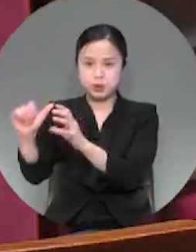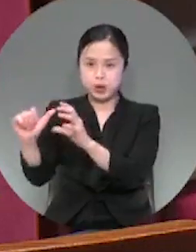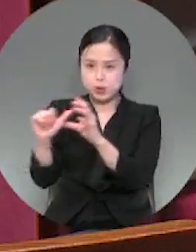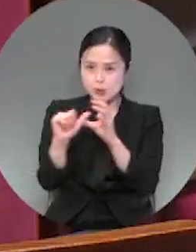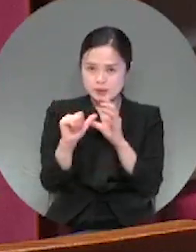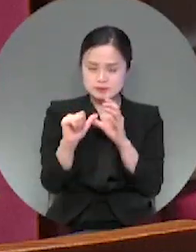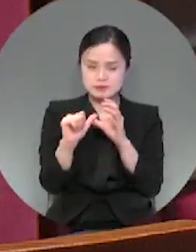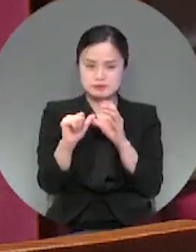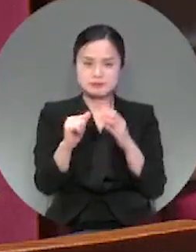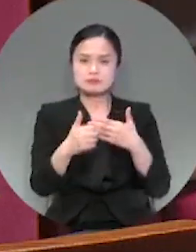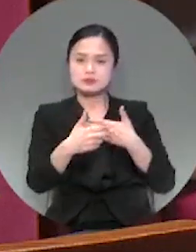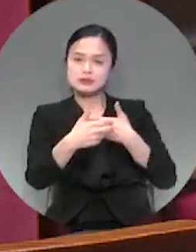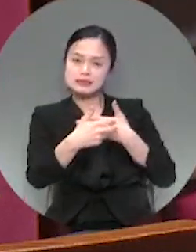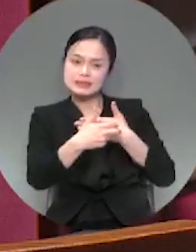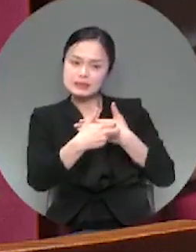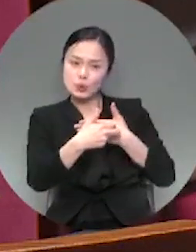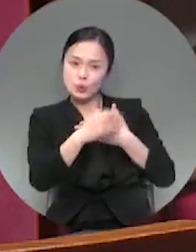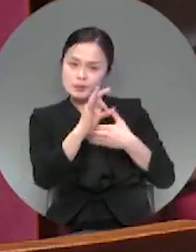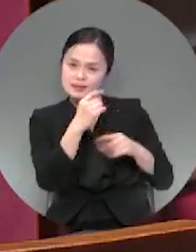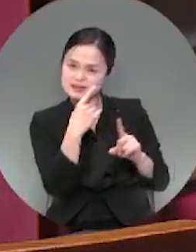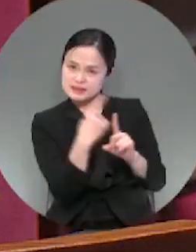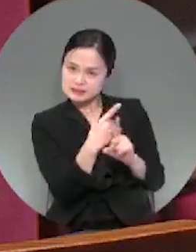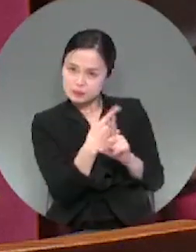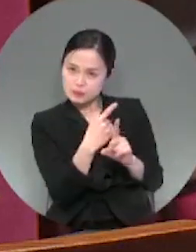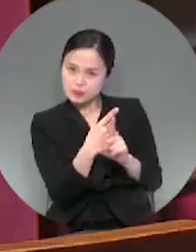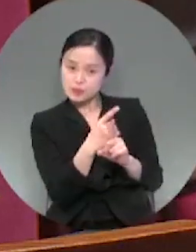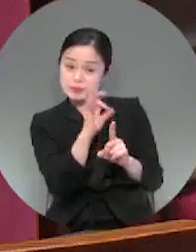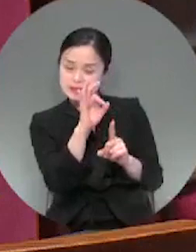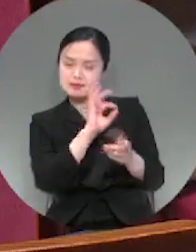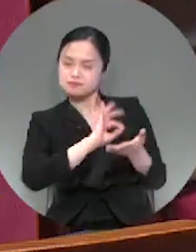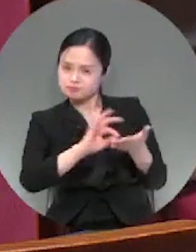거리두기를 최소화하는 것이